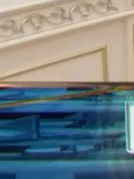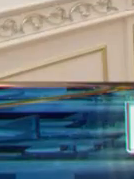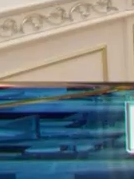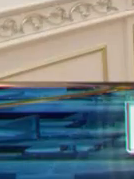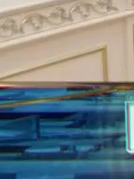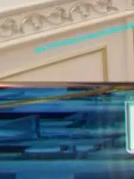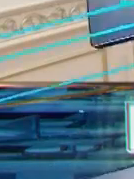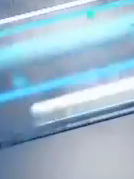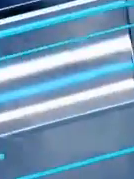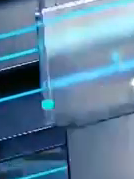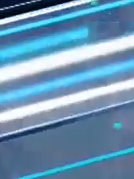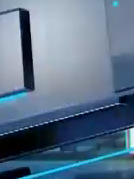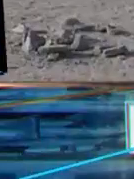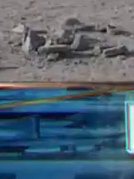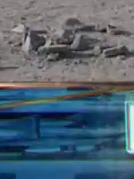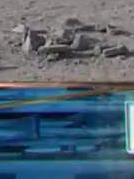өтті.